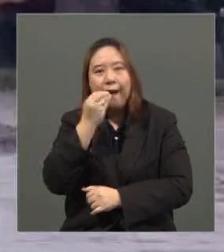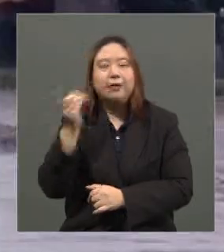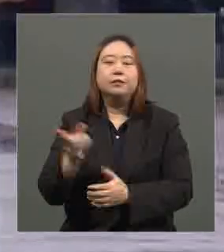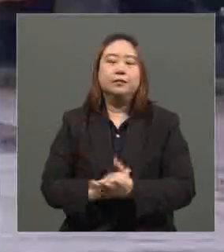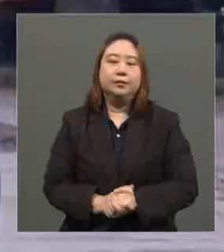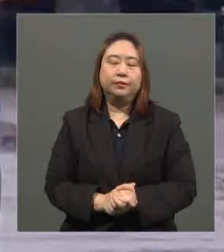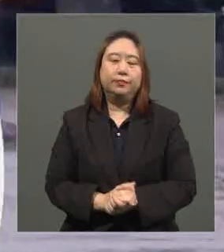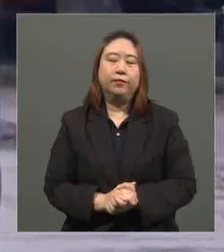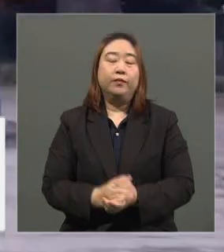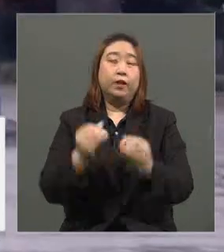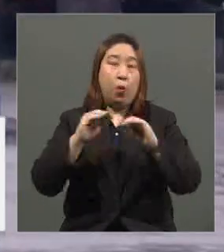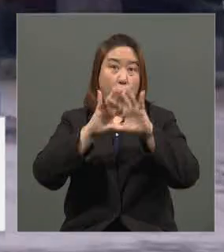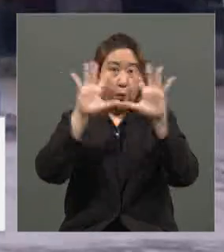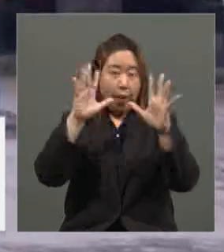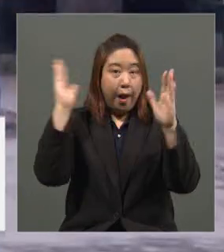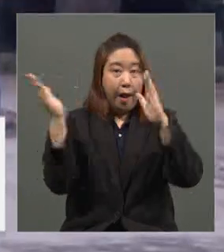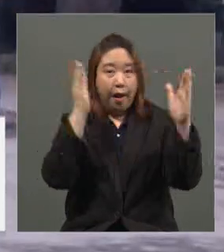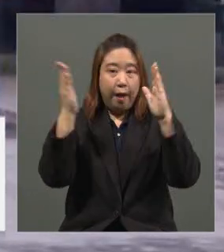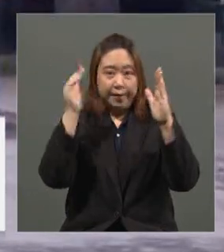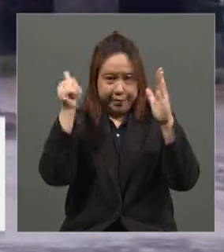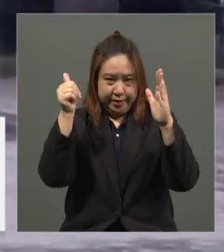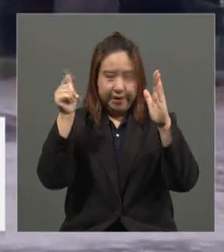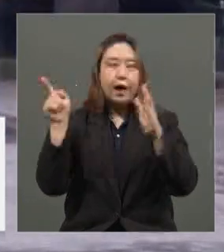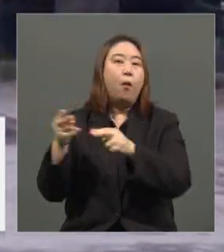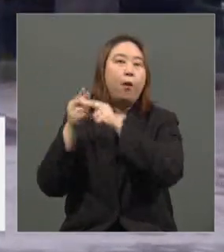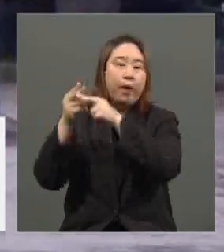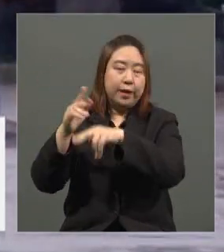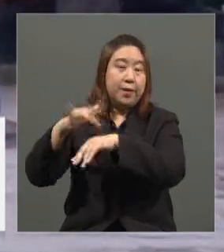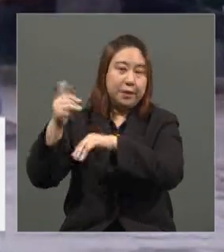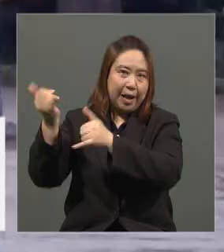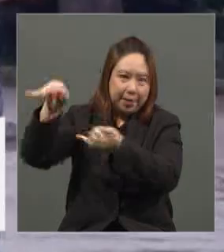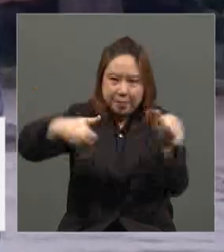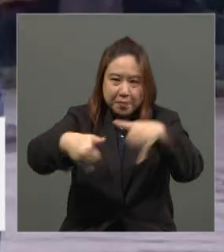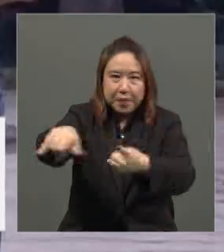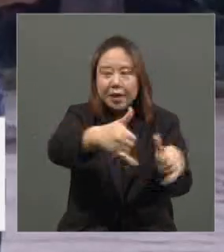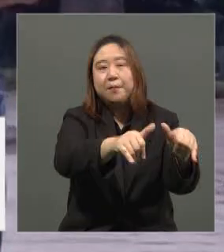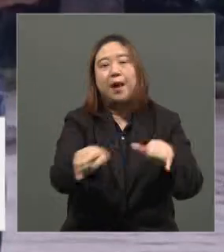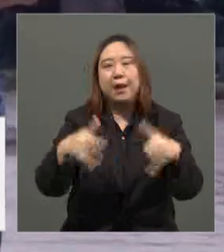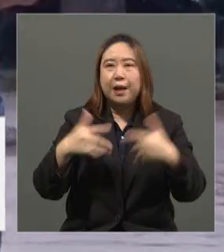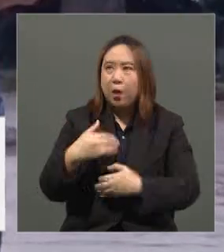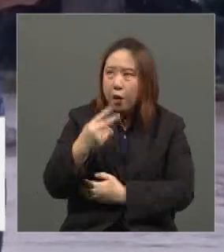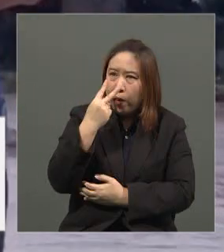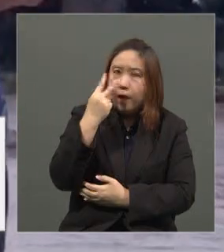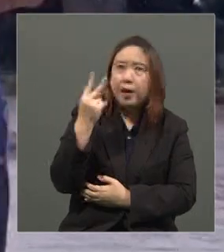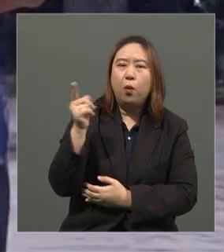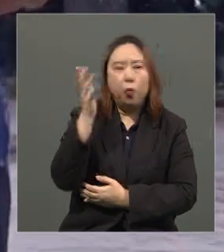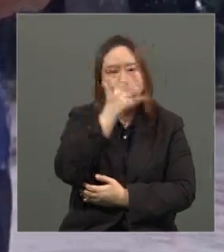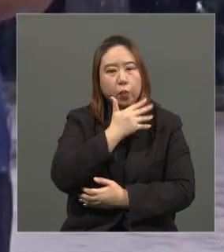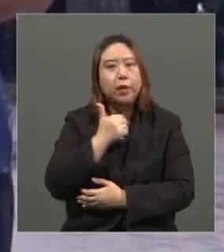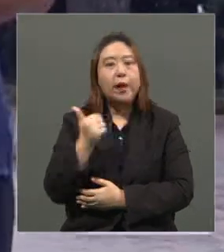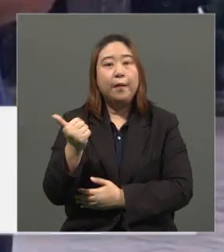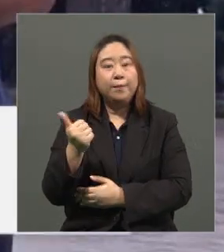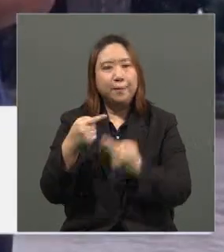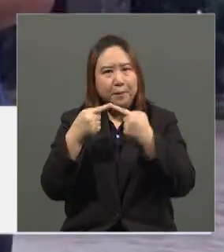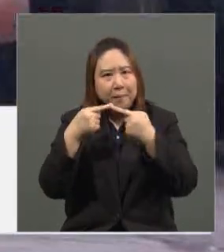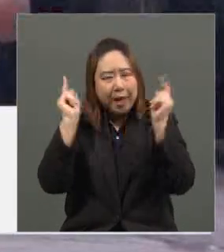ฟ้าโปร่งแล้วก็อากาศดีเขาก็จะบินออกไปหากินกันและเราก็สังเกตเห็นว่ามันเป็นสิ่งที่สวยงามแ